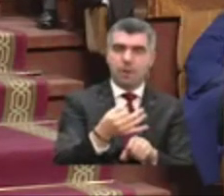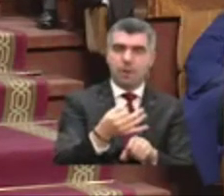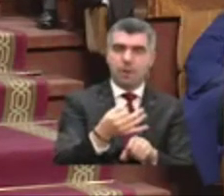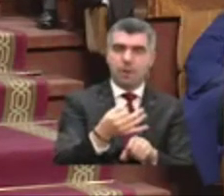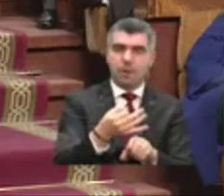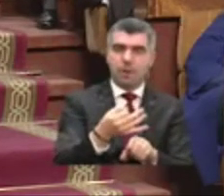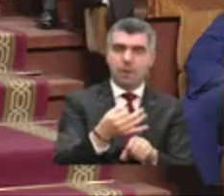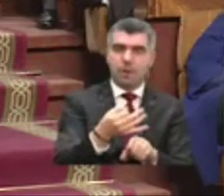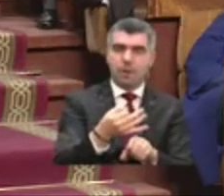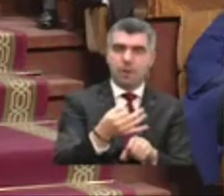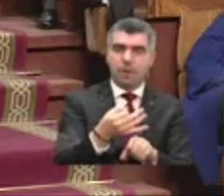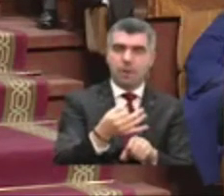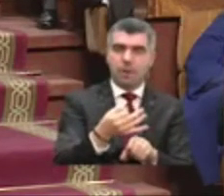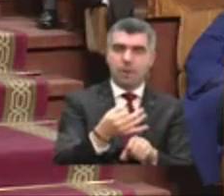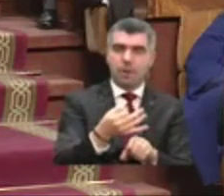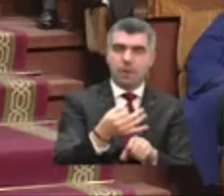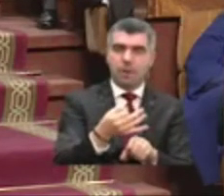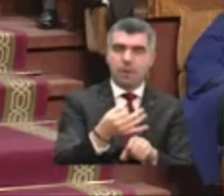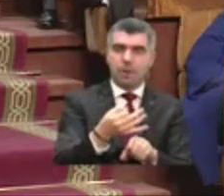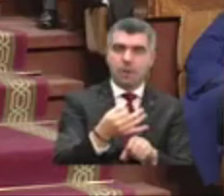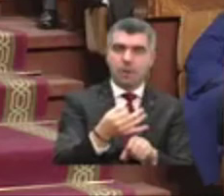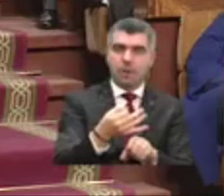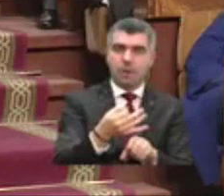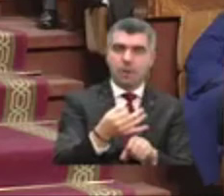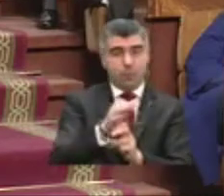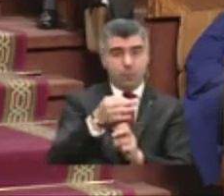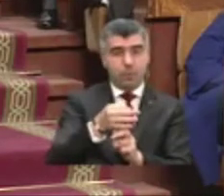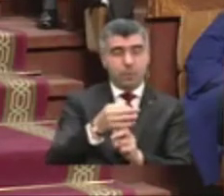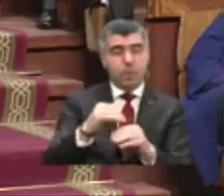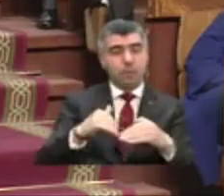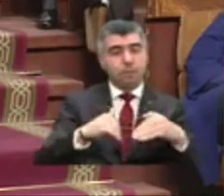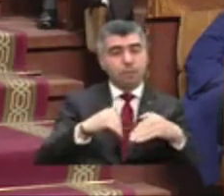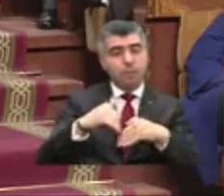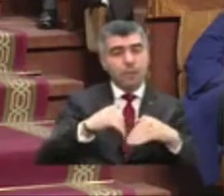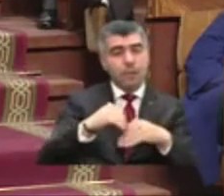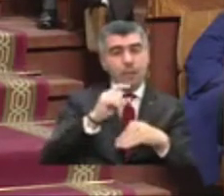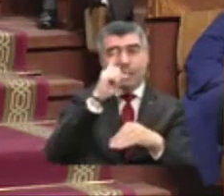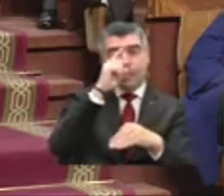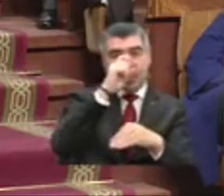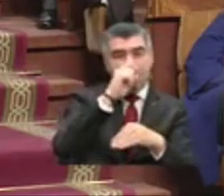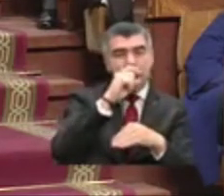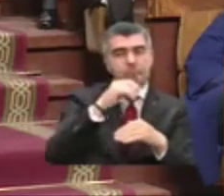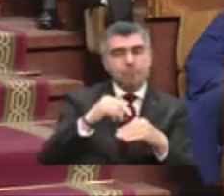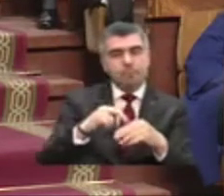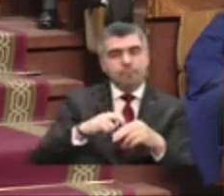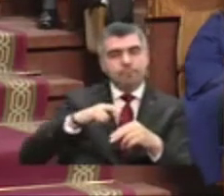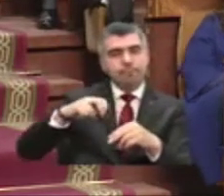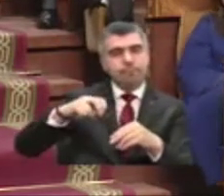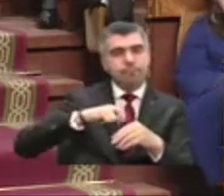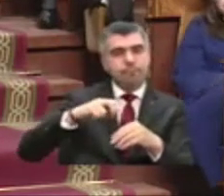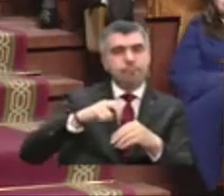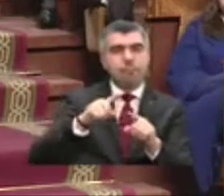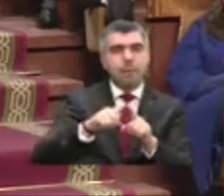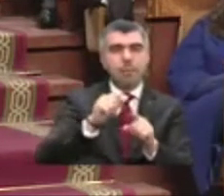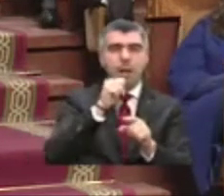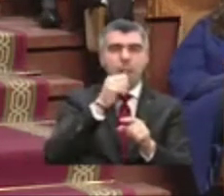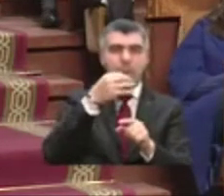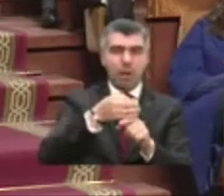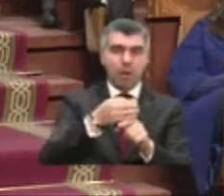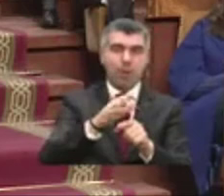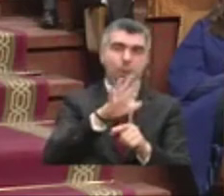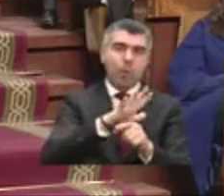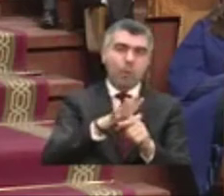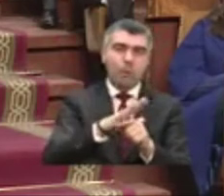الموارد المائية من حيث الكم والجودة، وكذا الظروف الصعبة للحصول على الماء الصالح للشرب بصفة عامة